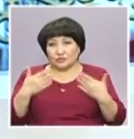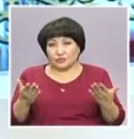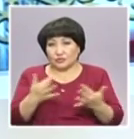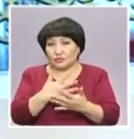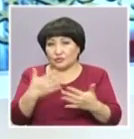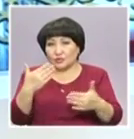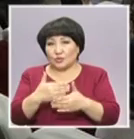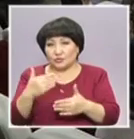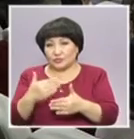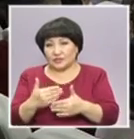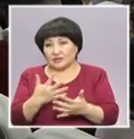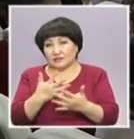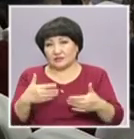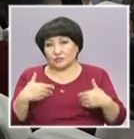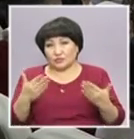көрсетілді.